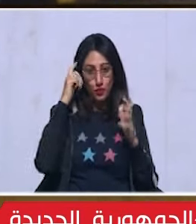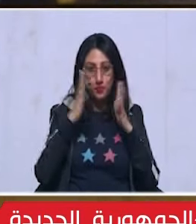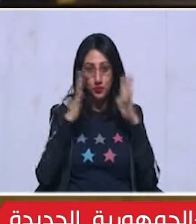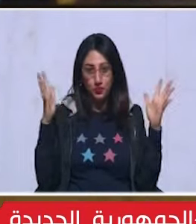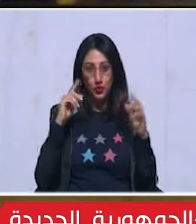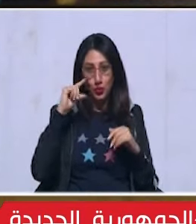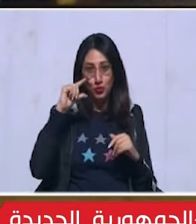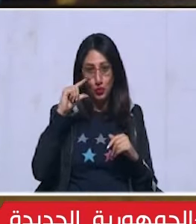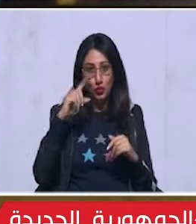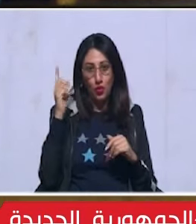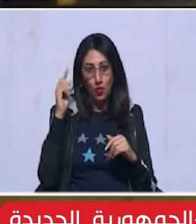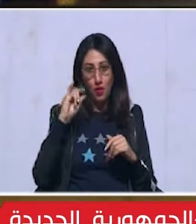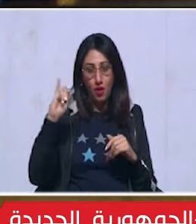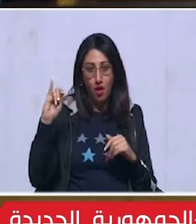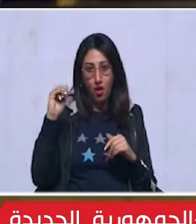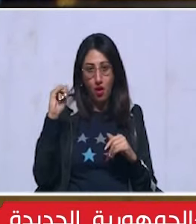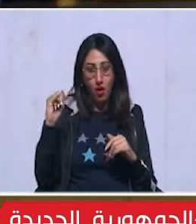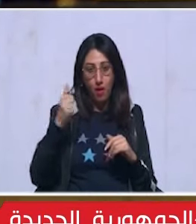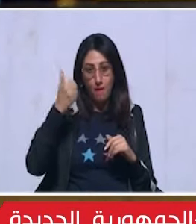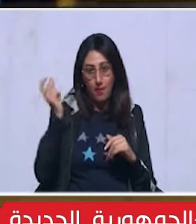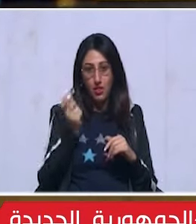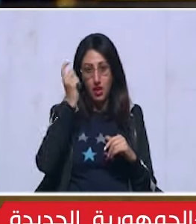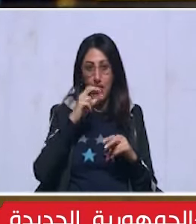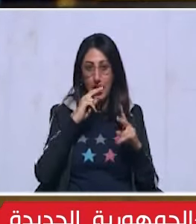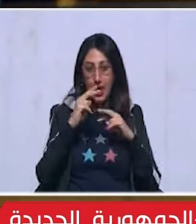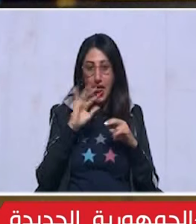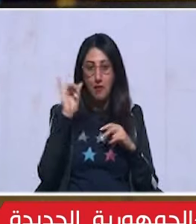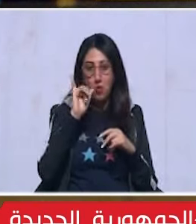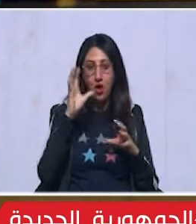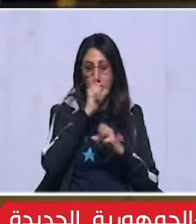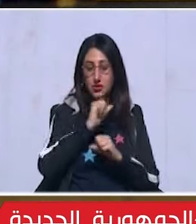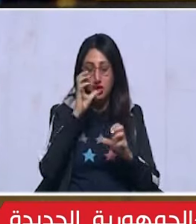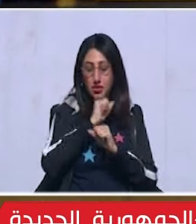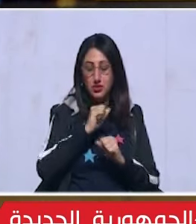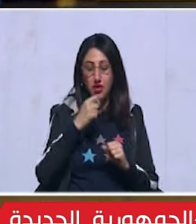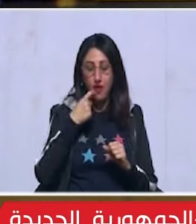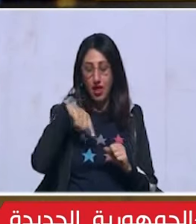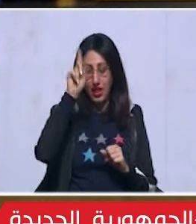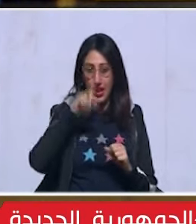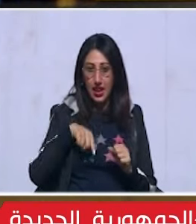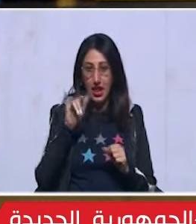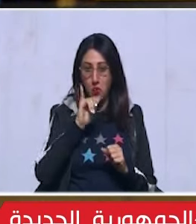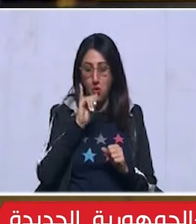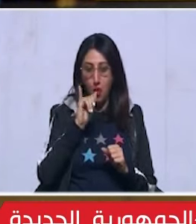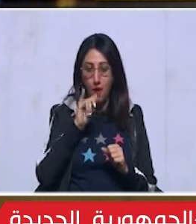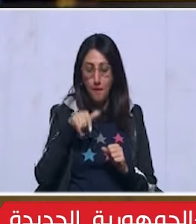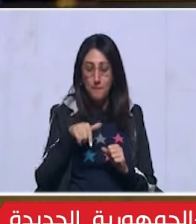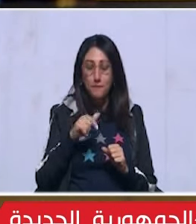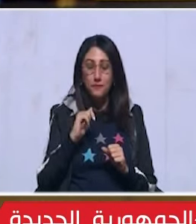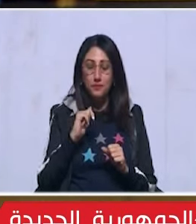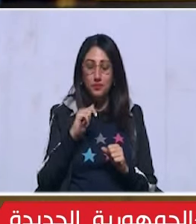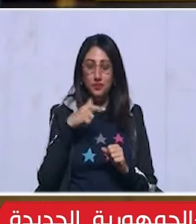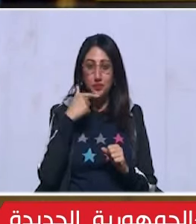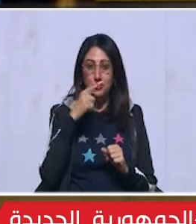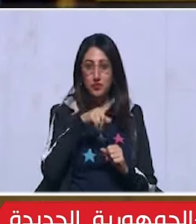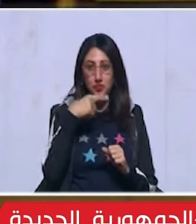الدكتور رمضان عبد الرازق عشان يكلمنا عن اسرار وافضل هذه الليله العظيمه الكريمه وايضا معنا المنشد